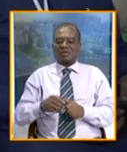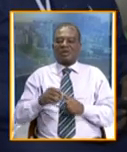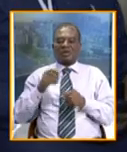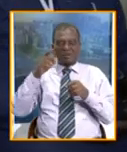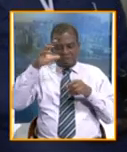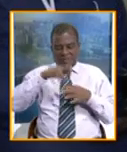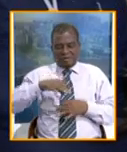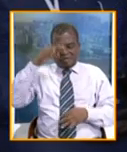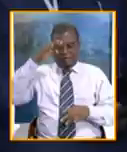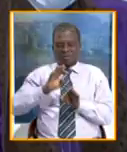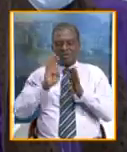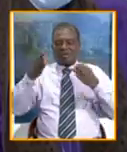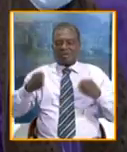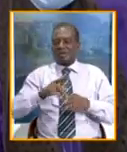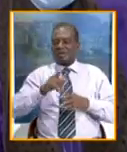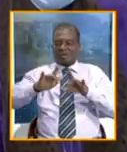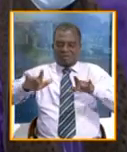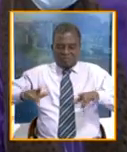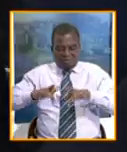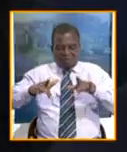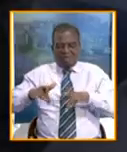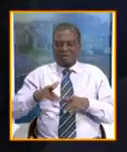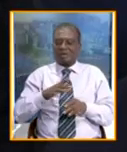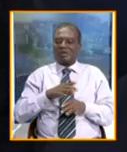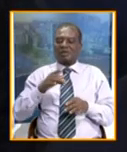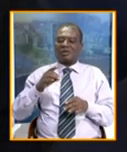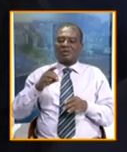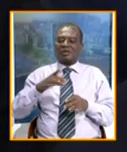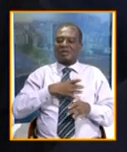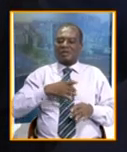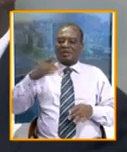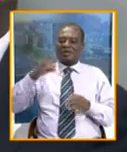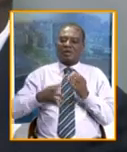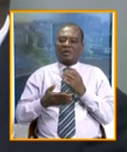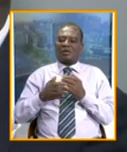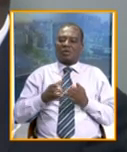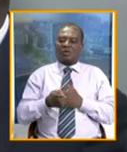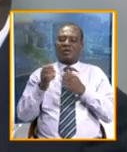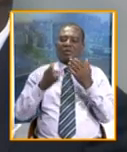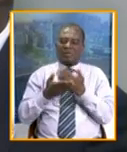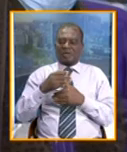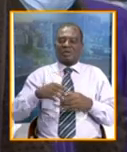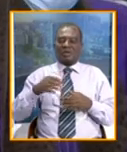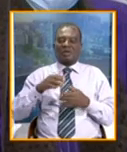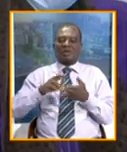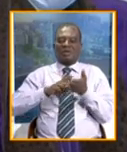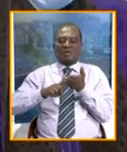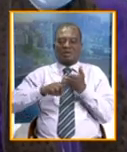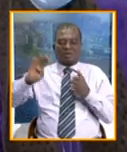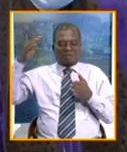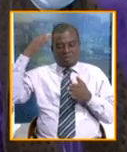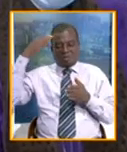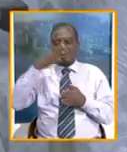l'esprit d'ouverture et la grande générosité de l'illustre disparu. La délégation conduite par Patrick Hachi a donc présenté ses condoléances à la